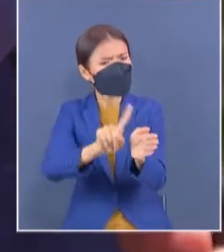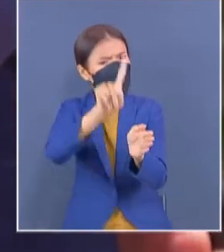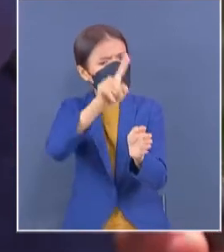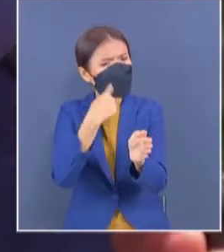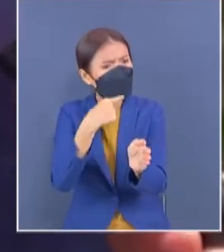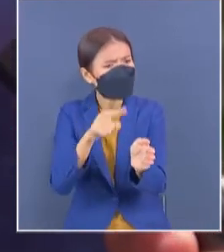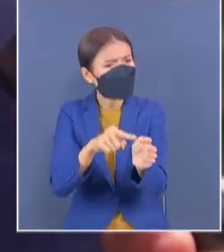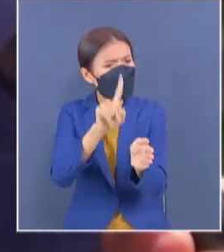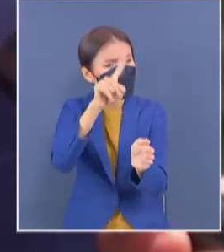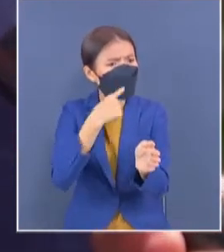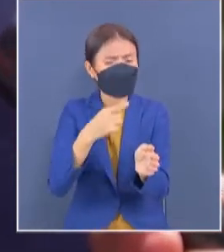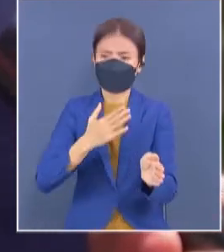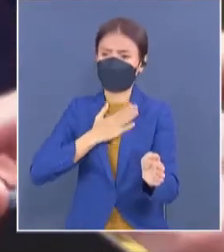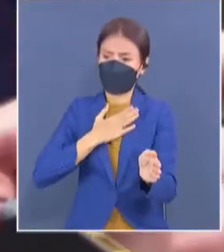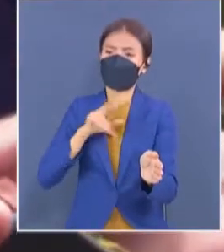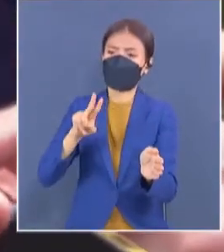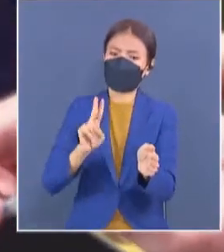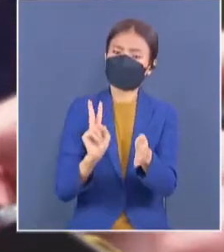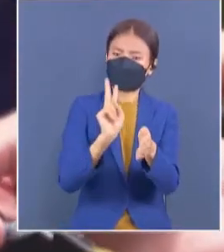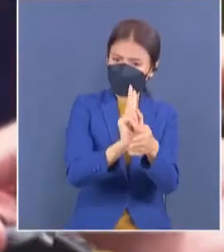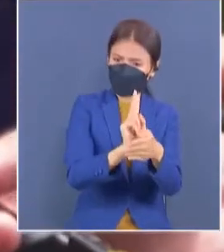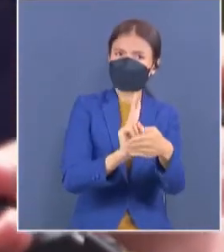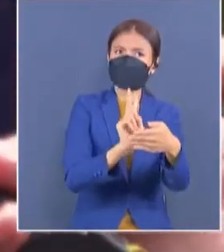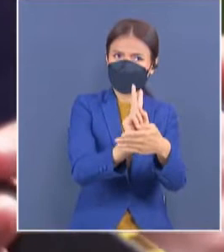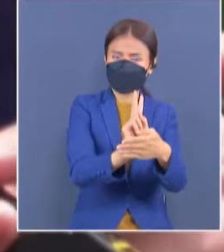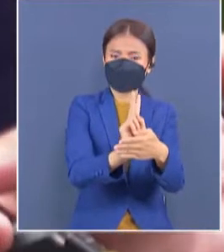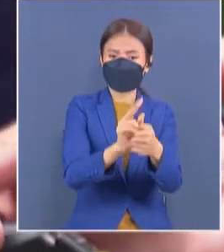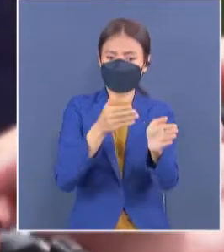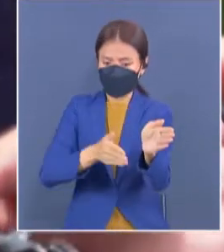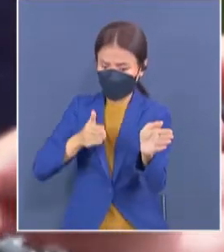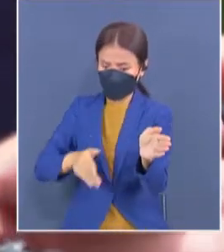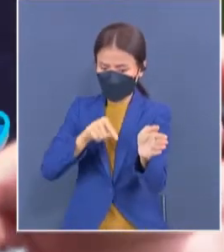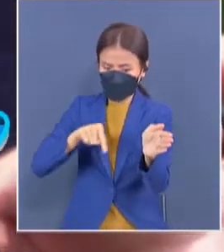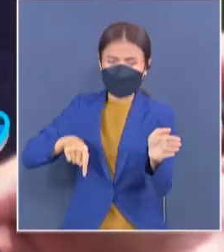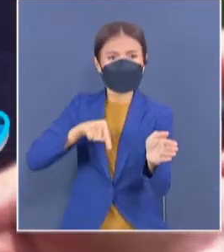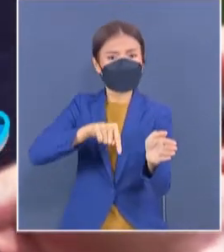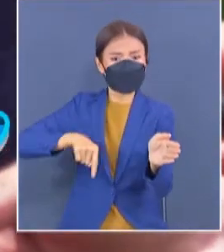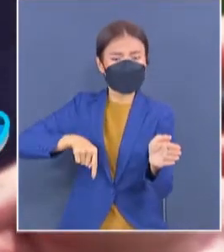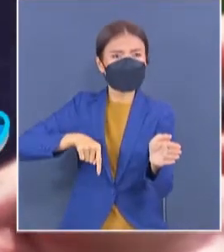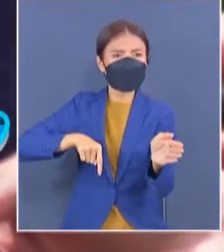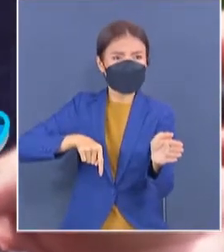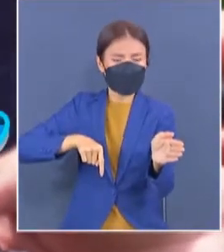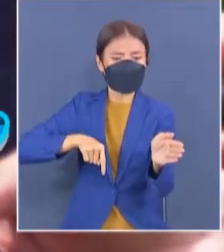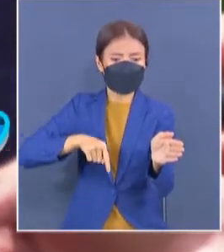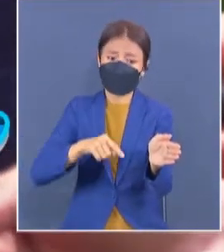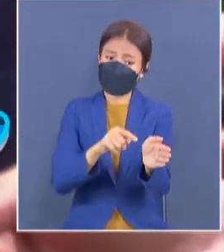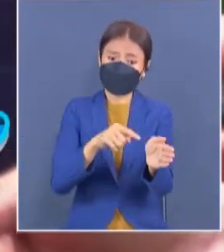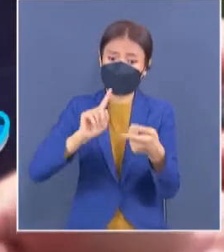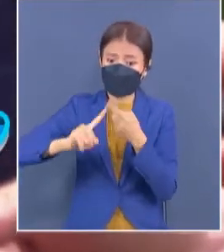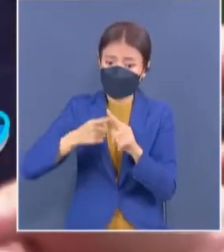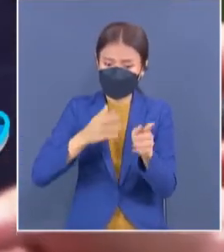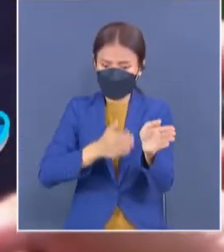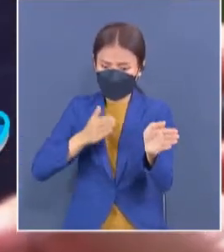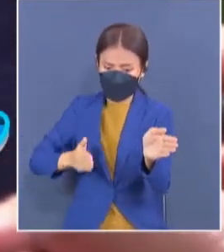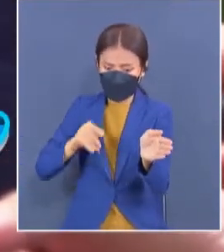ไหมครับ คันหน้าสุดเป็นผมกับแฟนครับผมว่า ในบุ๊กกับแฟนว่าบงอยู่คันหน้า แต่เขาบอกเขาอยู่คันหน้าสุด ใช่ครับ ส่วนคัน2